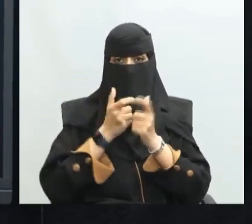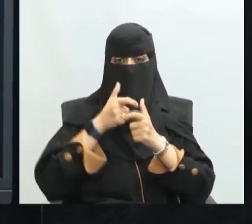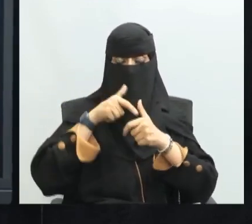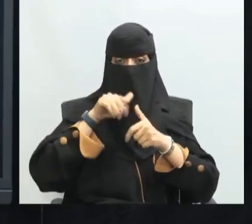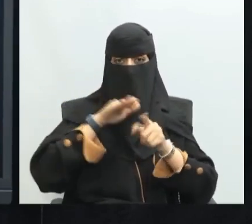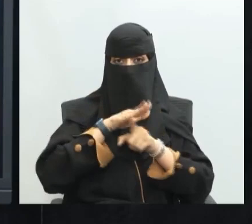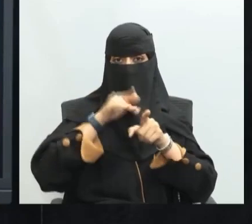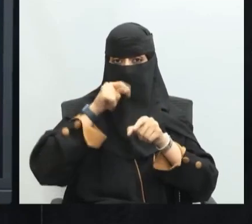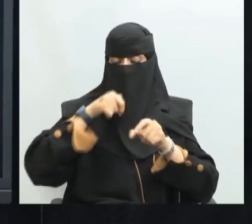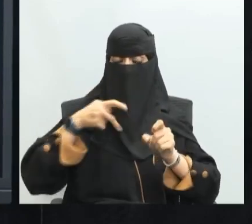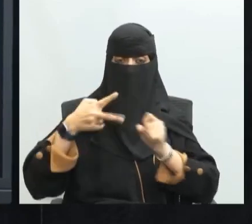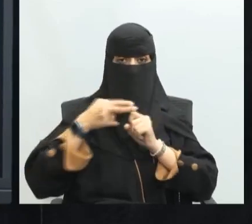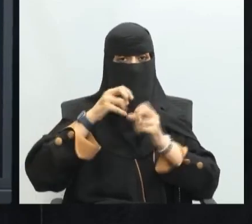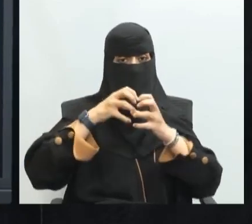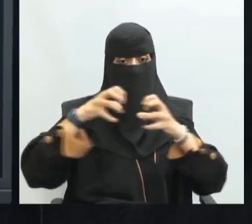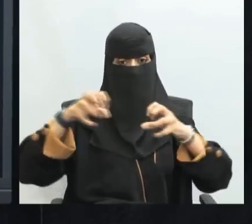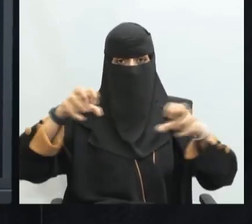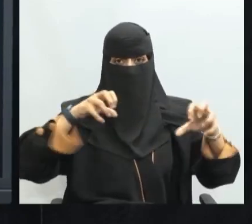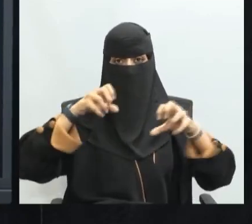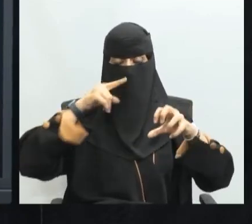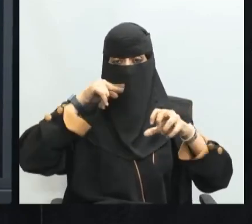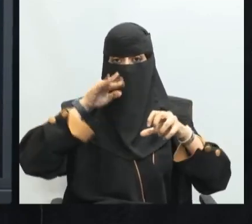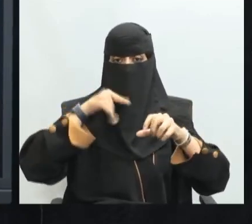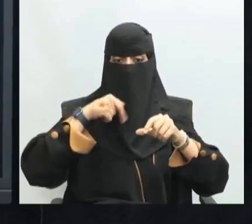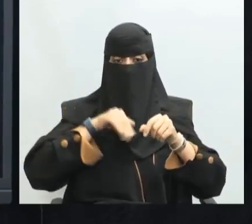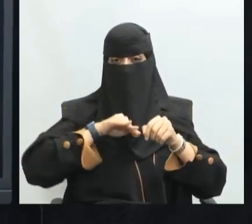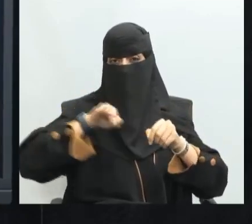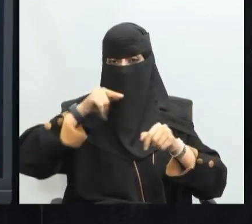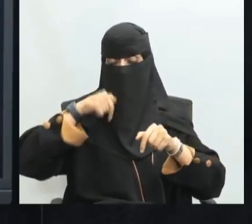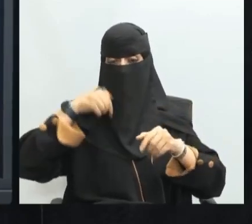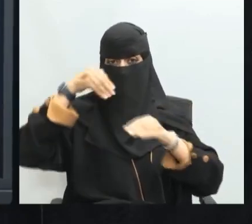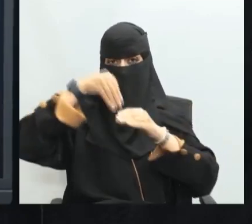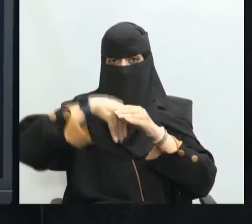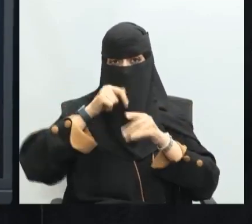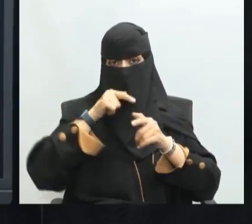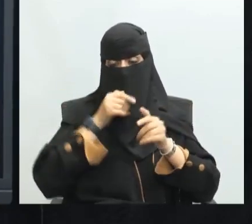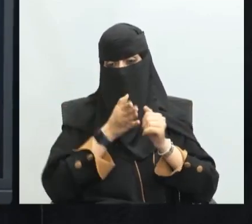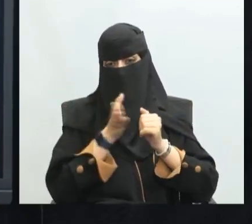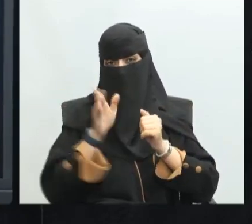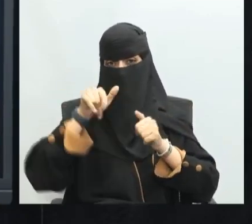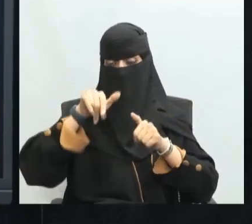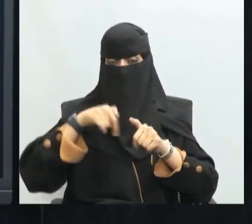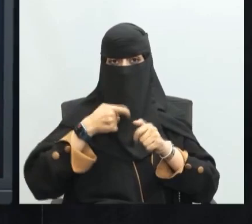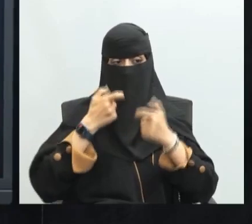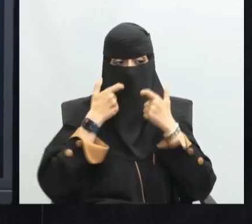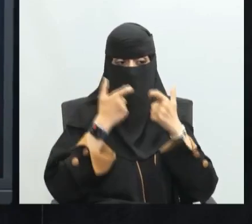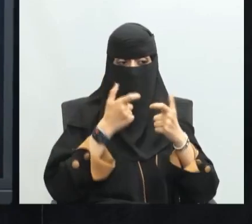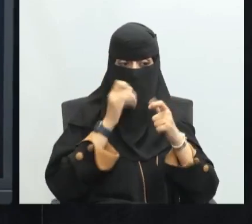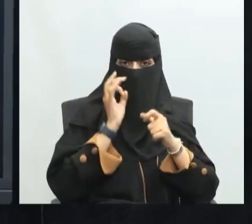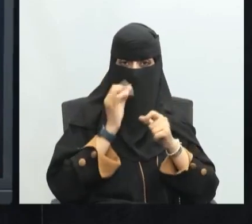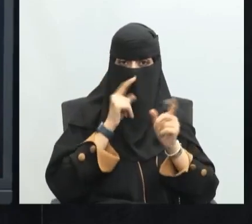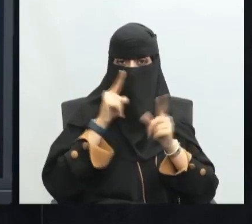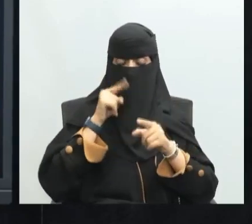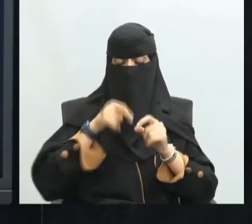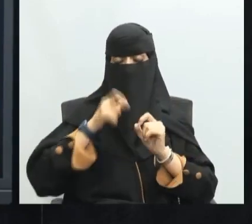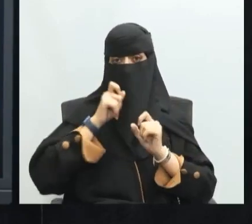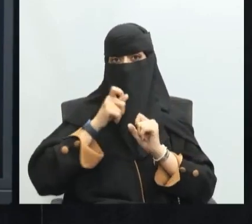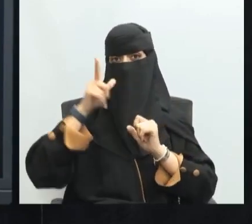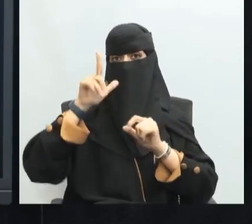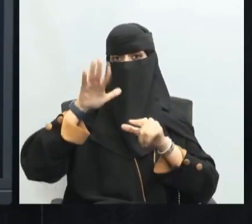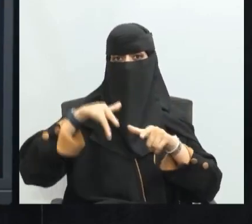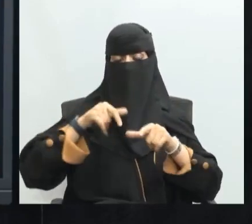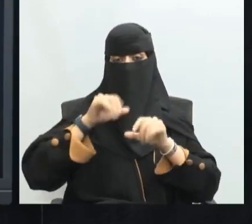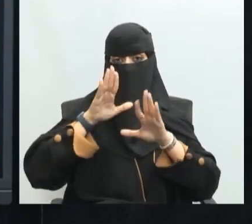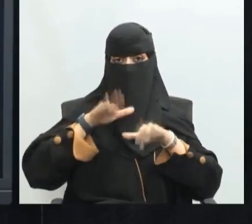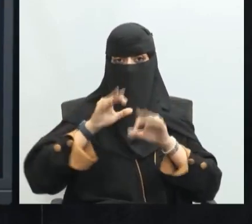يمنع التفكك والتطرف والغلو الحلال ويحذر ويوعي فئات